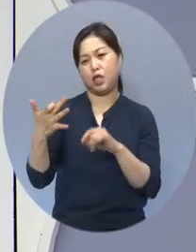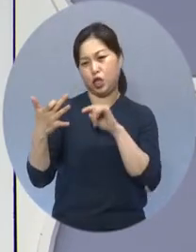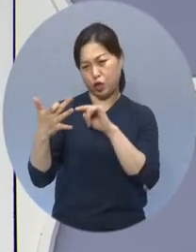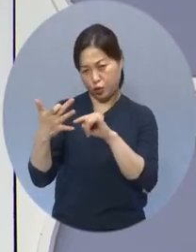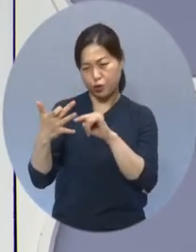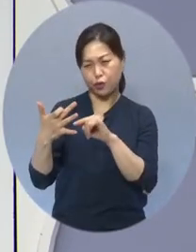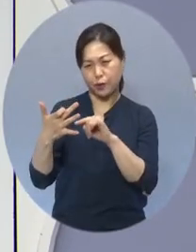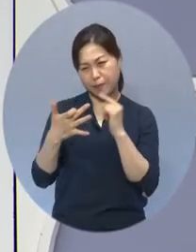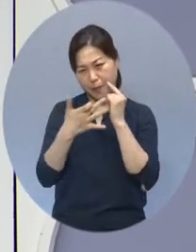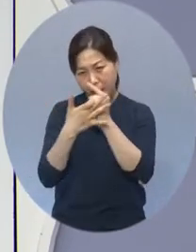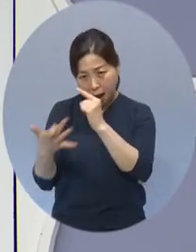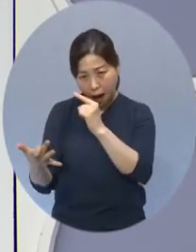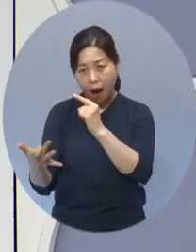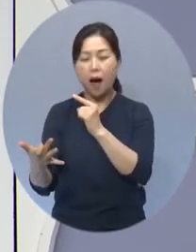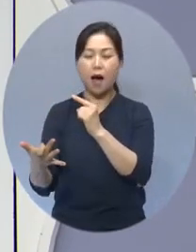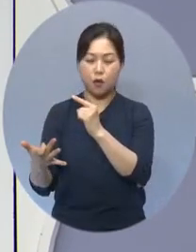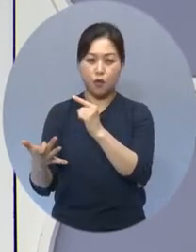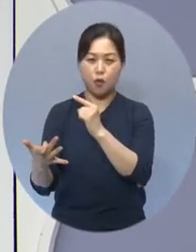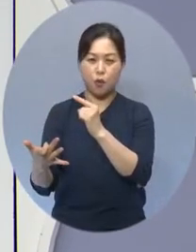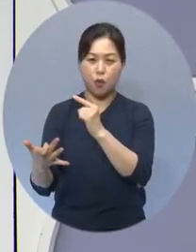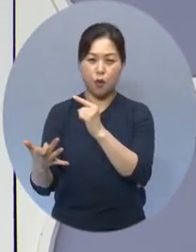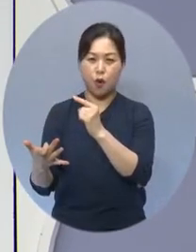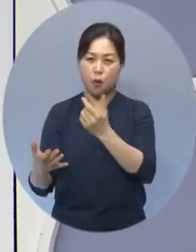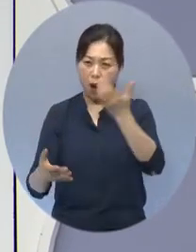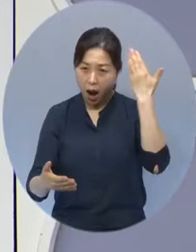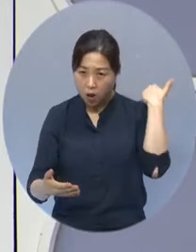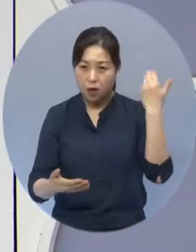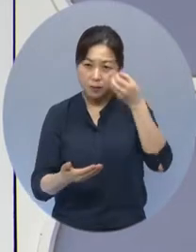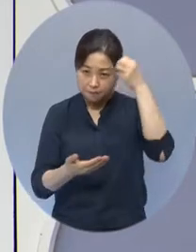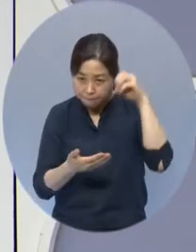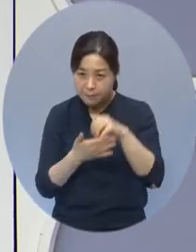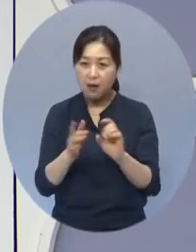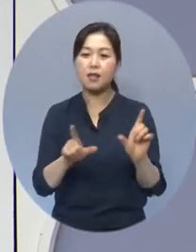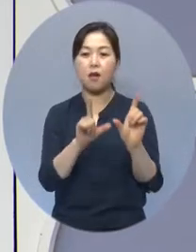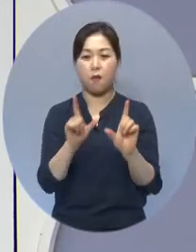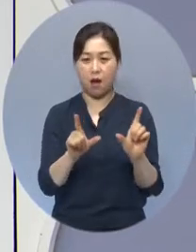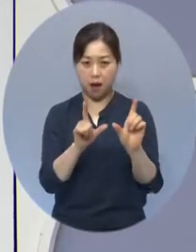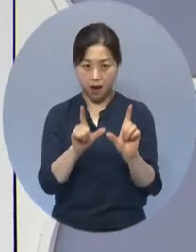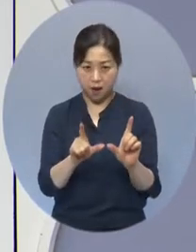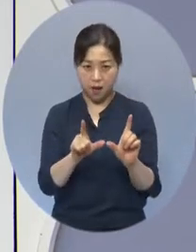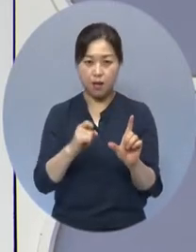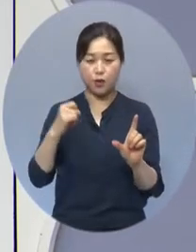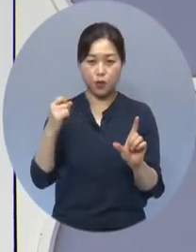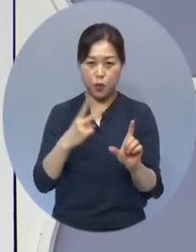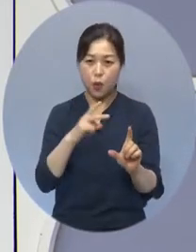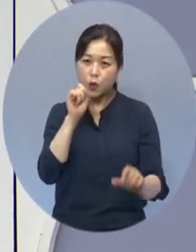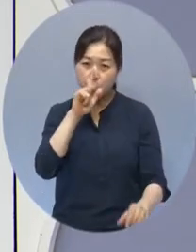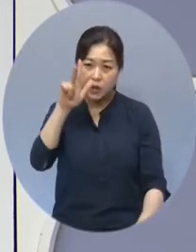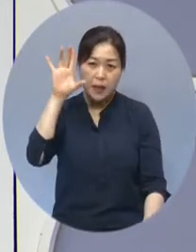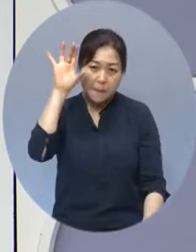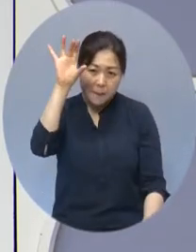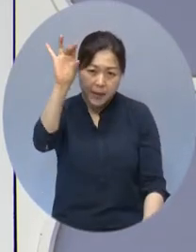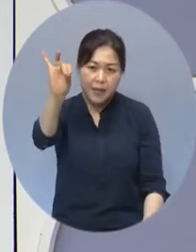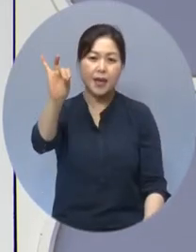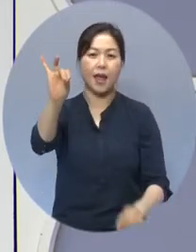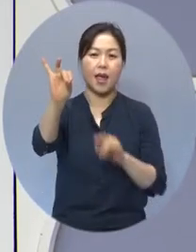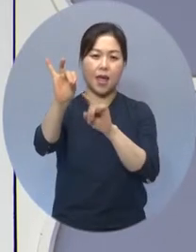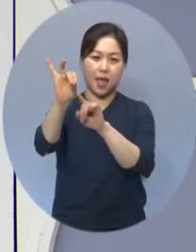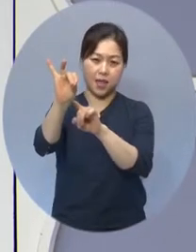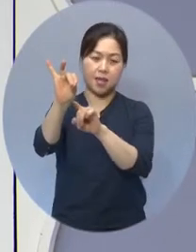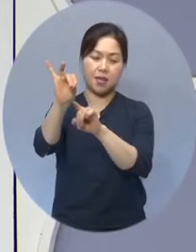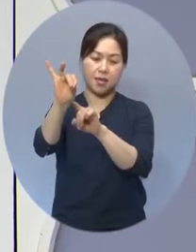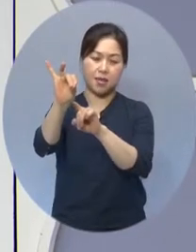일상을 회복하고 용인이 100년 미래를 향한 변화를 추구해야 하는 시간인데요. 이 또한 시민들과